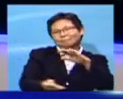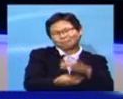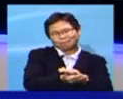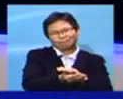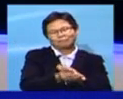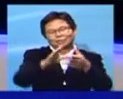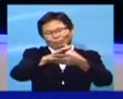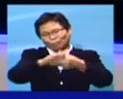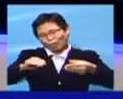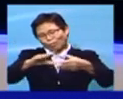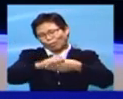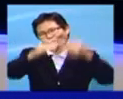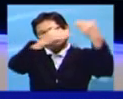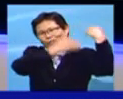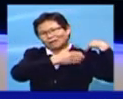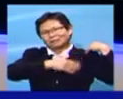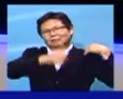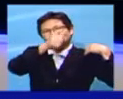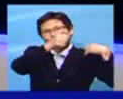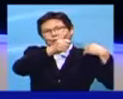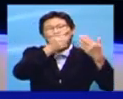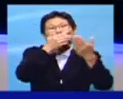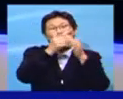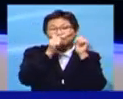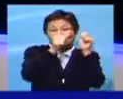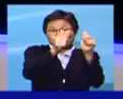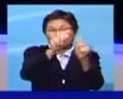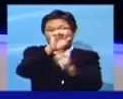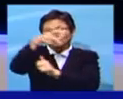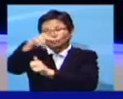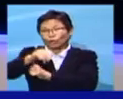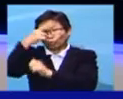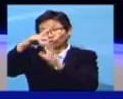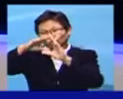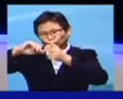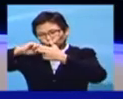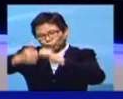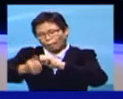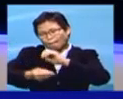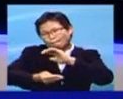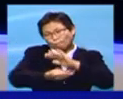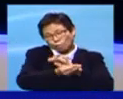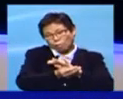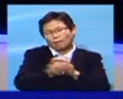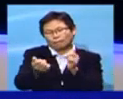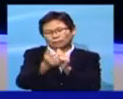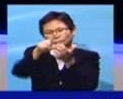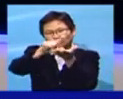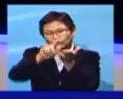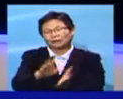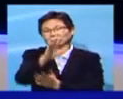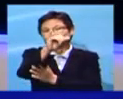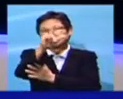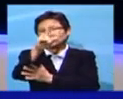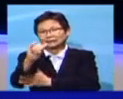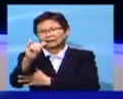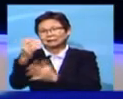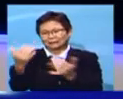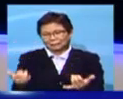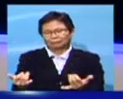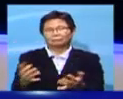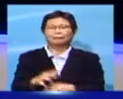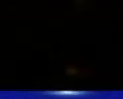mengupas peranan dan keberkesanan sprm dalam menangani isu rasuah bersama wartawan Siti Salwa